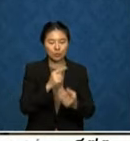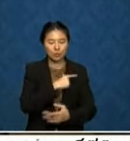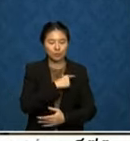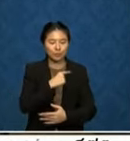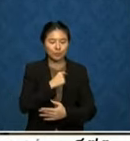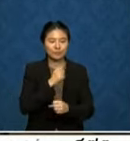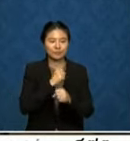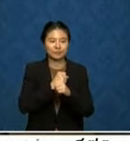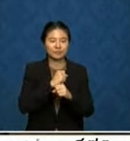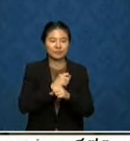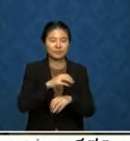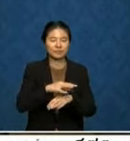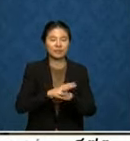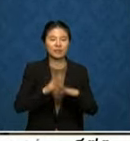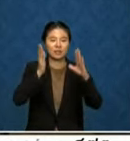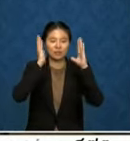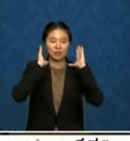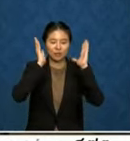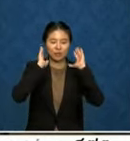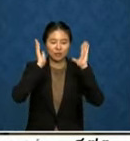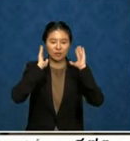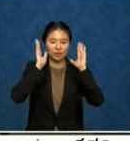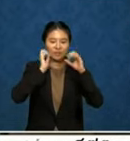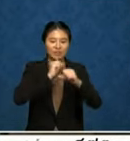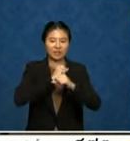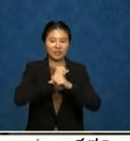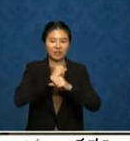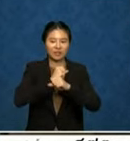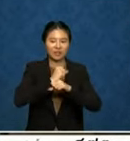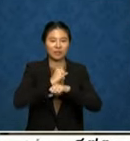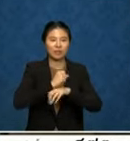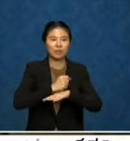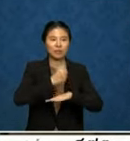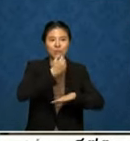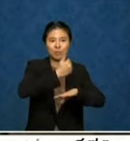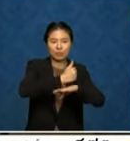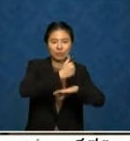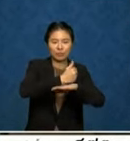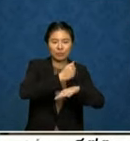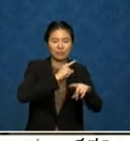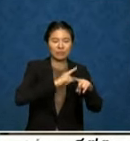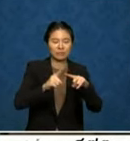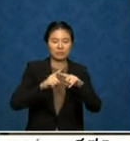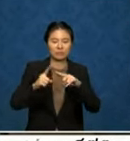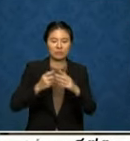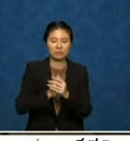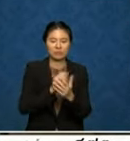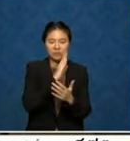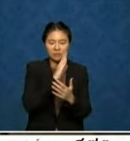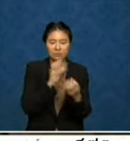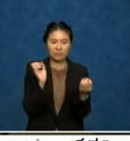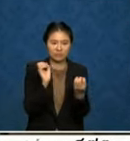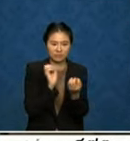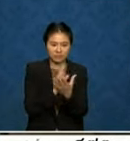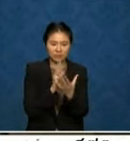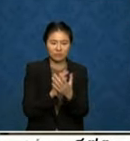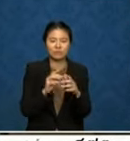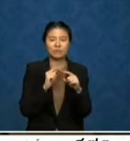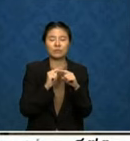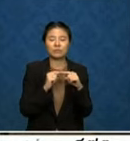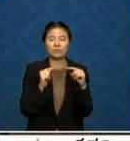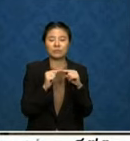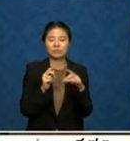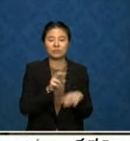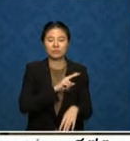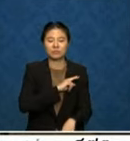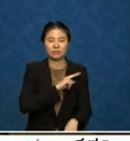ซนเตอร์รับบทเป็นผู้บริหารนะคะซึ่งเมื่อเกิดความเสียหายเราก็อาจมองว่าเป็นความรับผิดชอบเฉพาะบุคคล